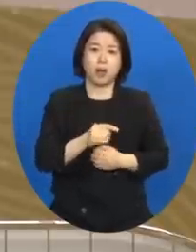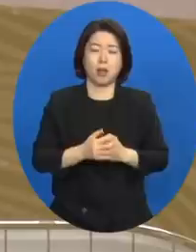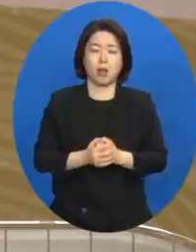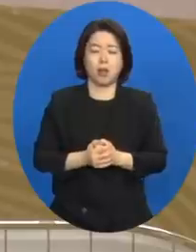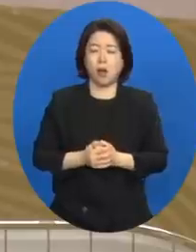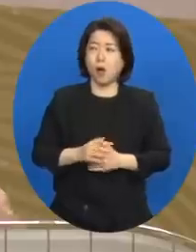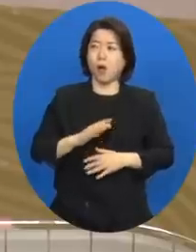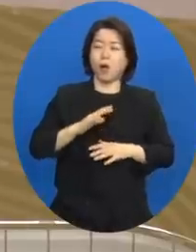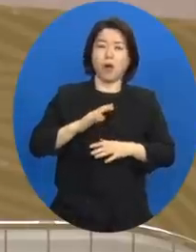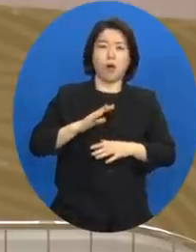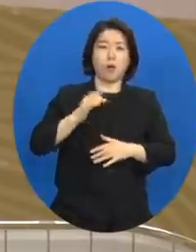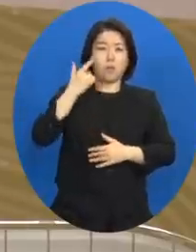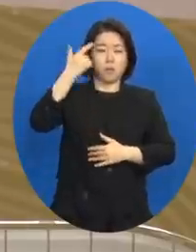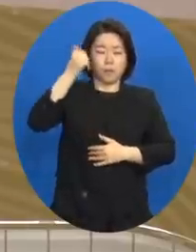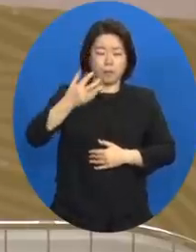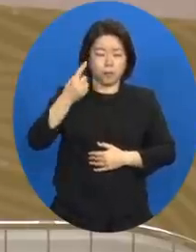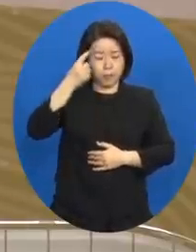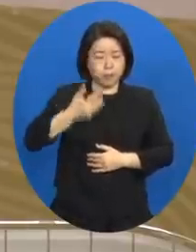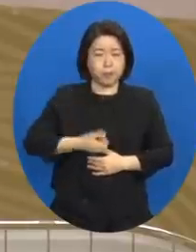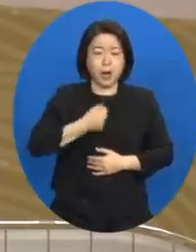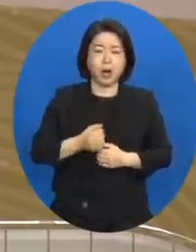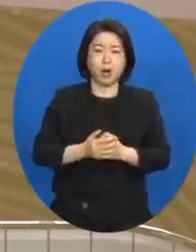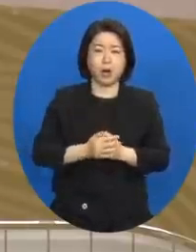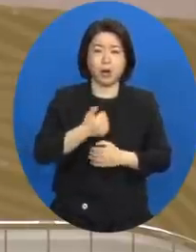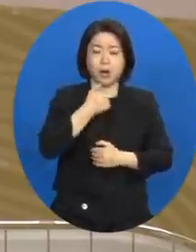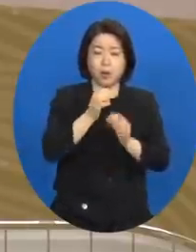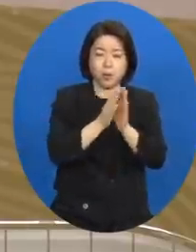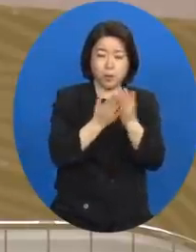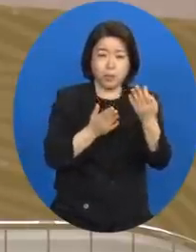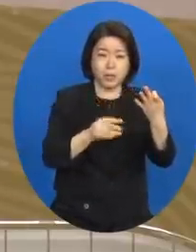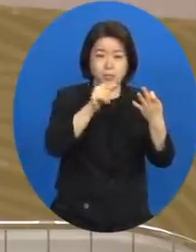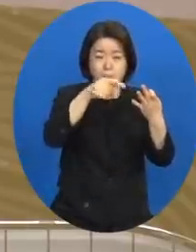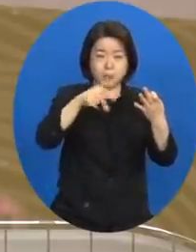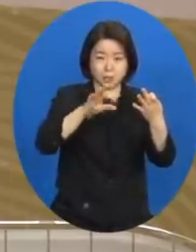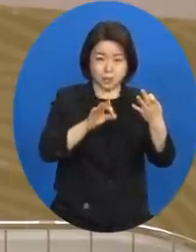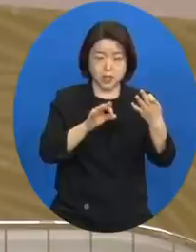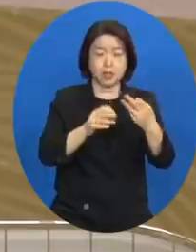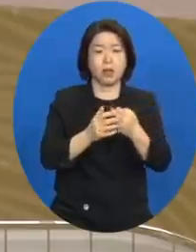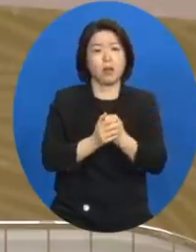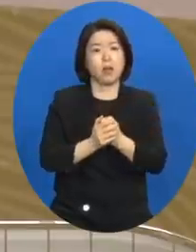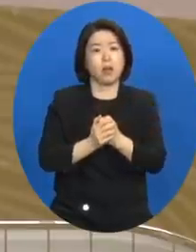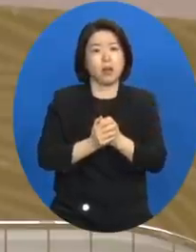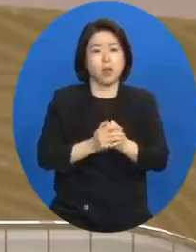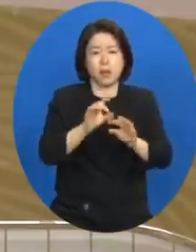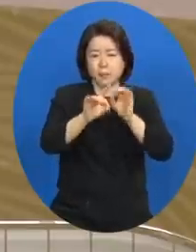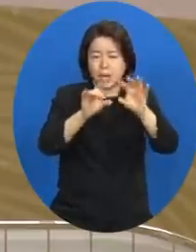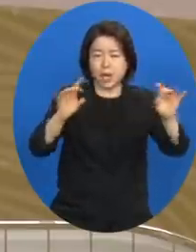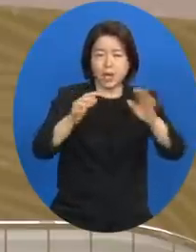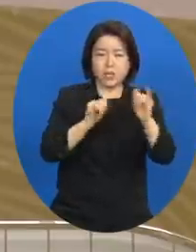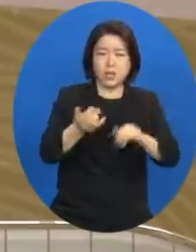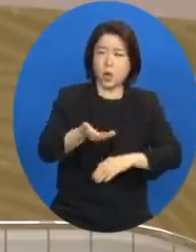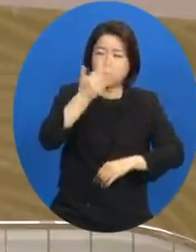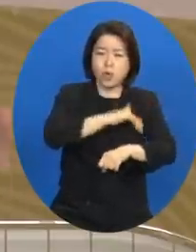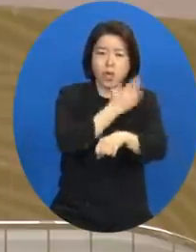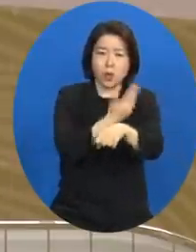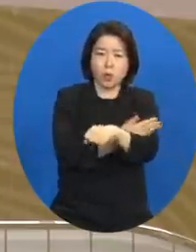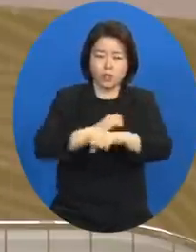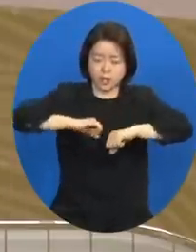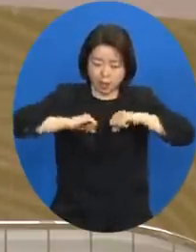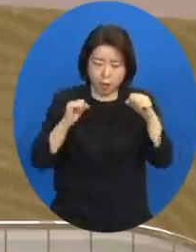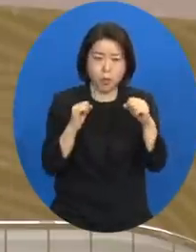목사님이 엄청 충격을 받았어요. 로마서 13장 1절에 각 사람은 위에 있는 권세들에게 굴복하라.